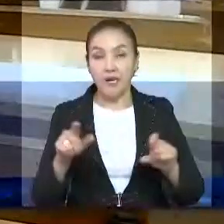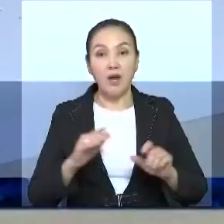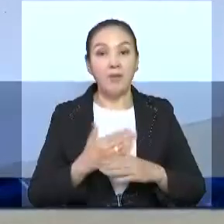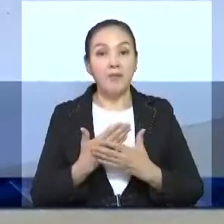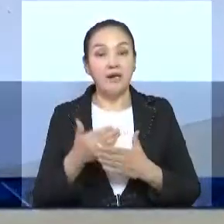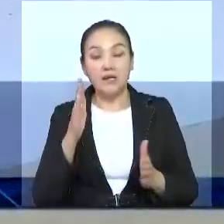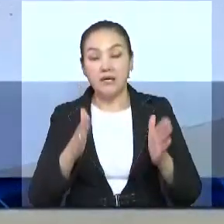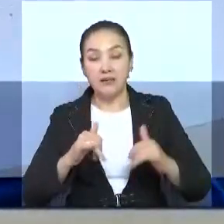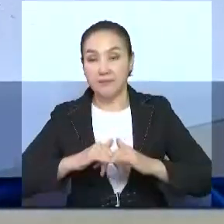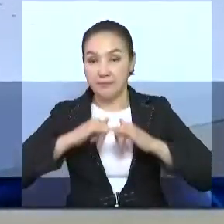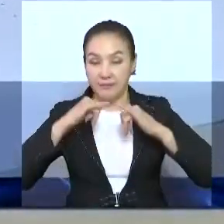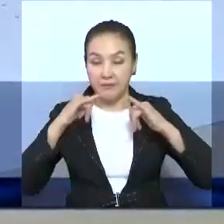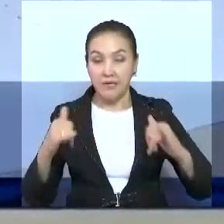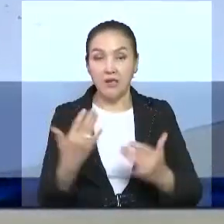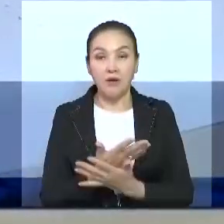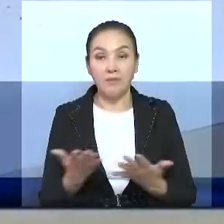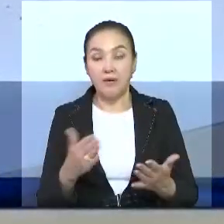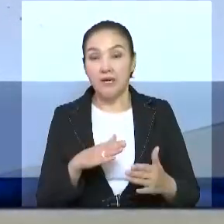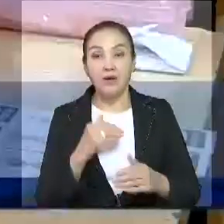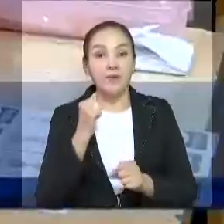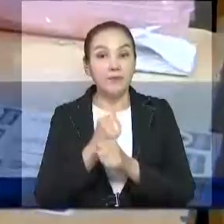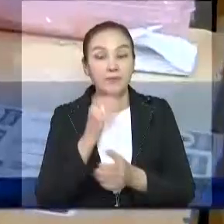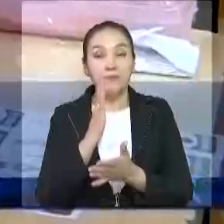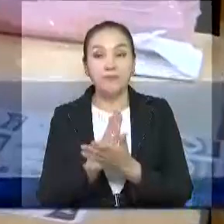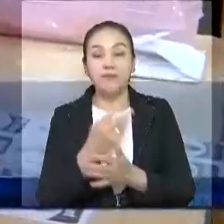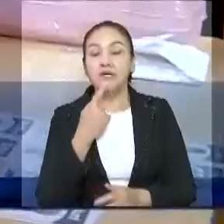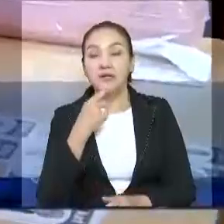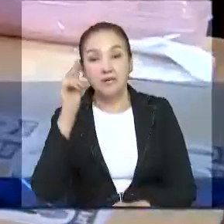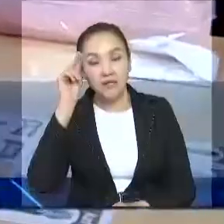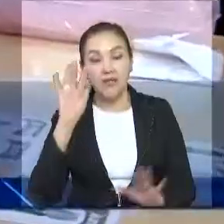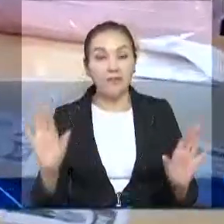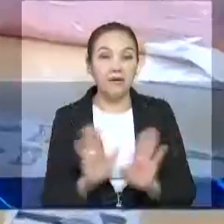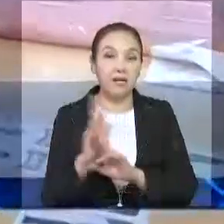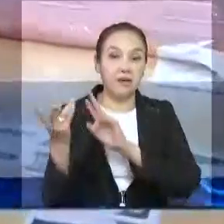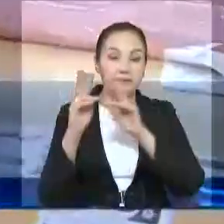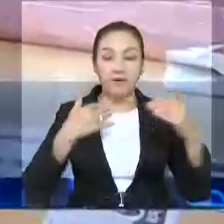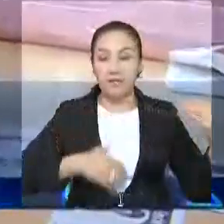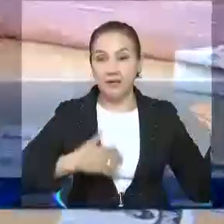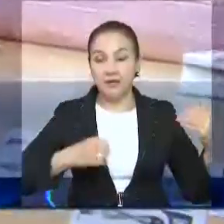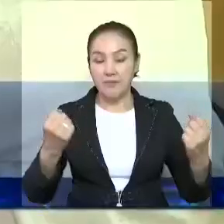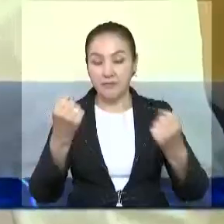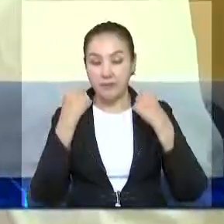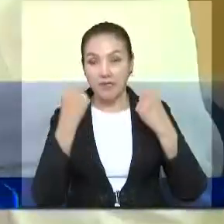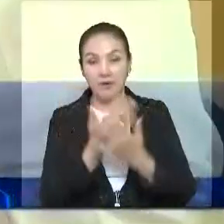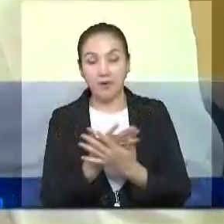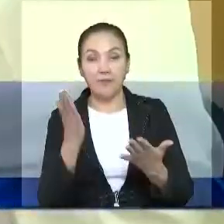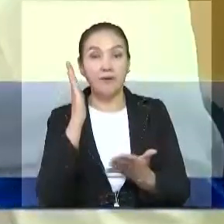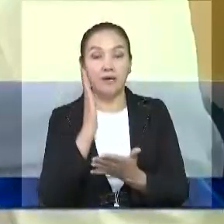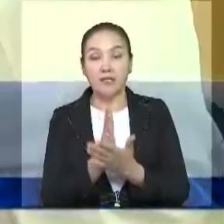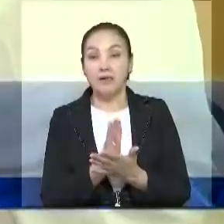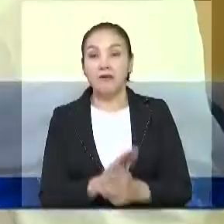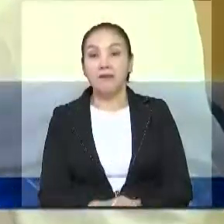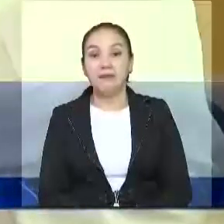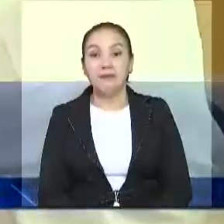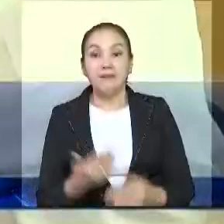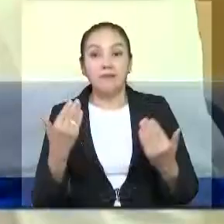бүлдіршіндерді жан-жақты дамытуға арналған түрлі үйірмелер жұмыс істейді. Тіл үйрену, ән, би, домбыра, спорттық ойын түрлерінен де жаттығуға мүмкіндік